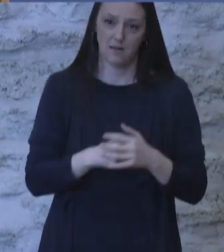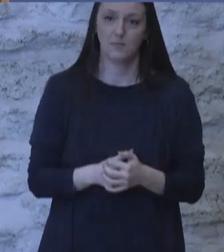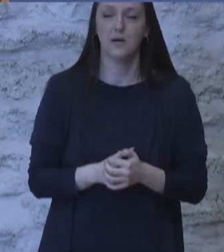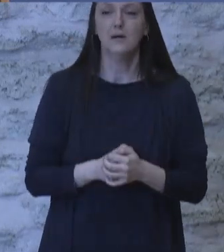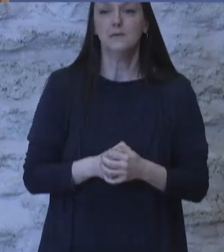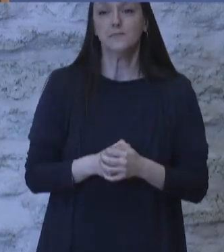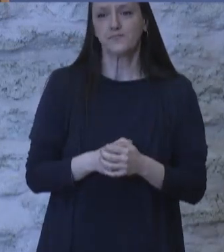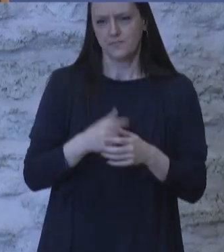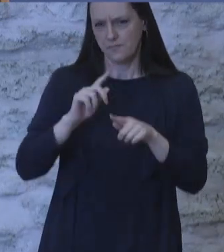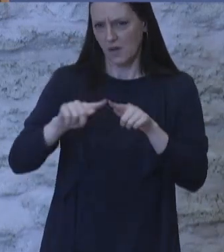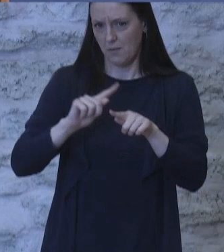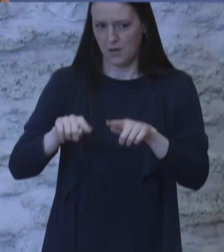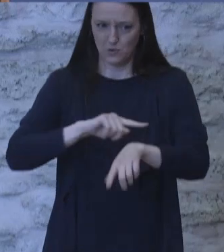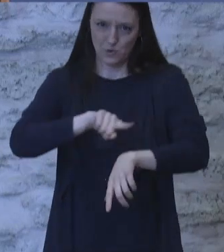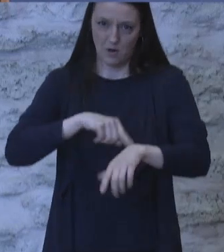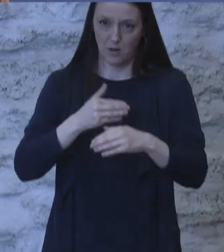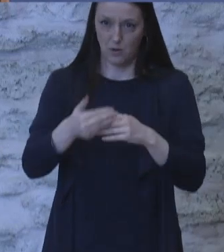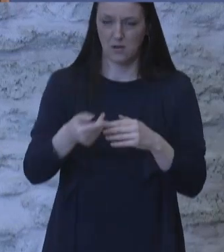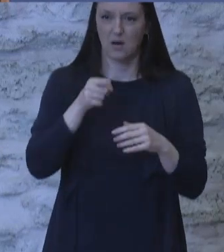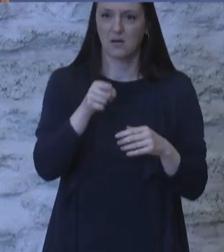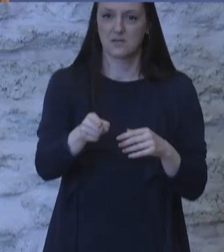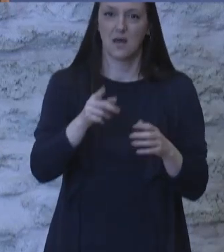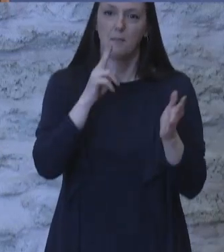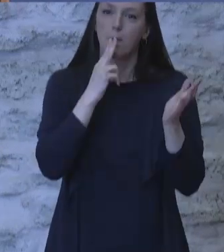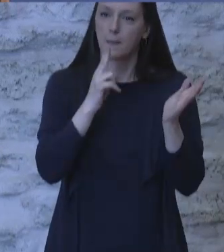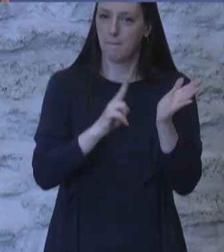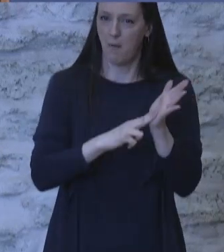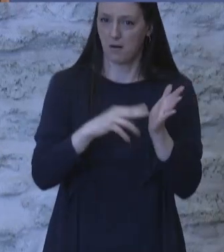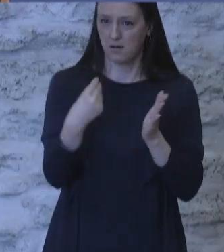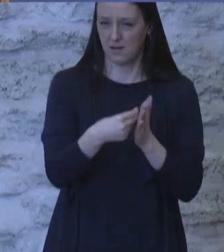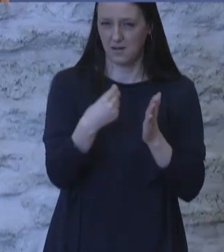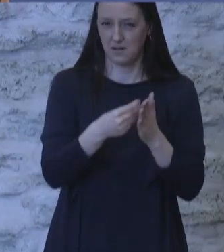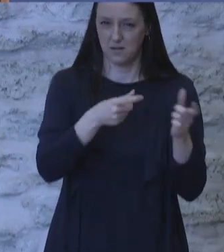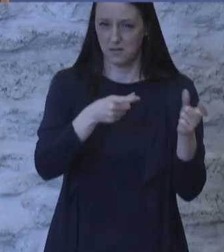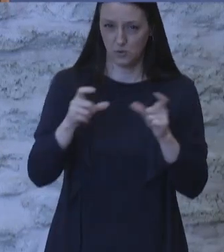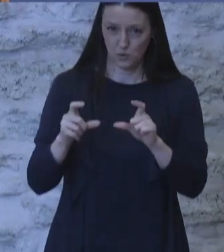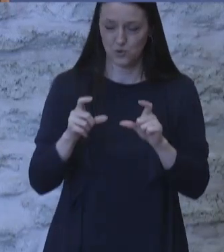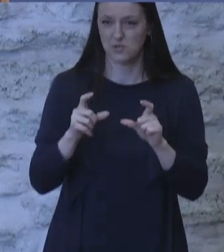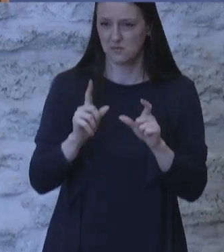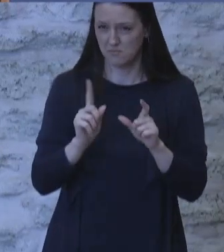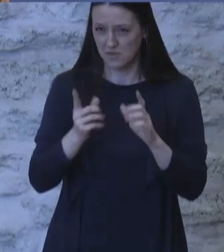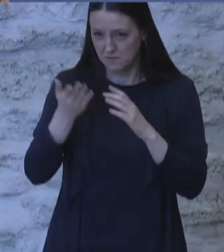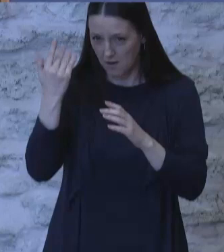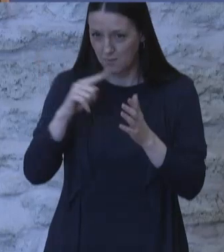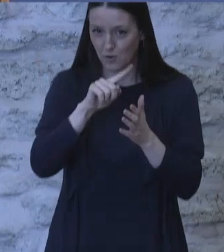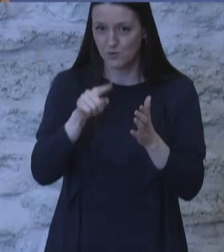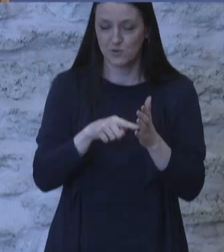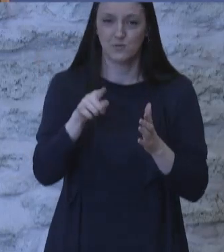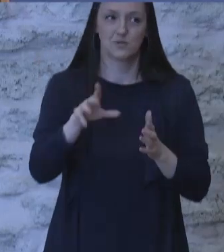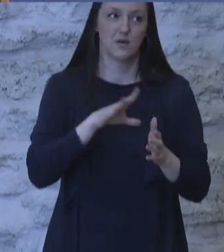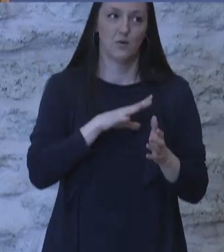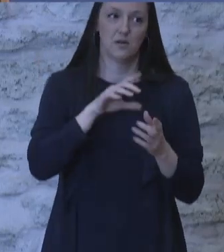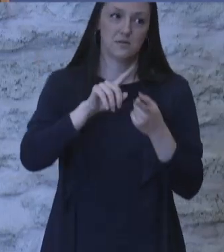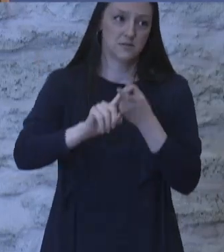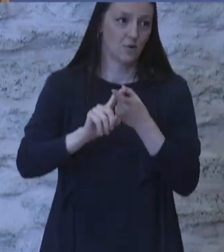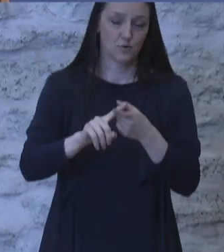ajalehen nüüd margi hinnatõus, vist millest te rääkisite ära saar, kui ma saan õigesti aru, on hetkel seotud selle